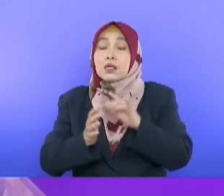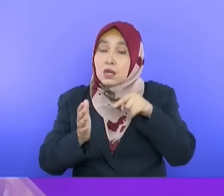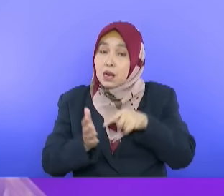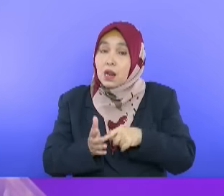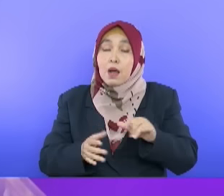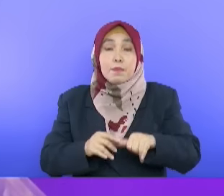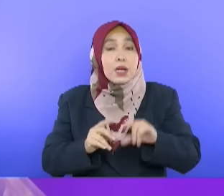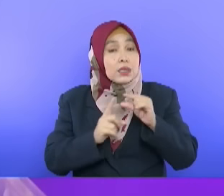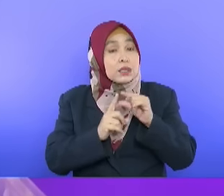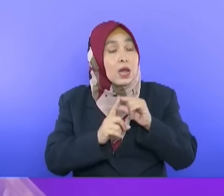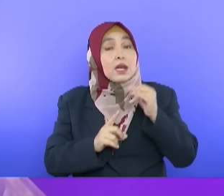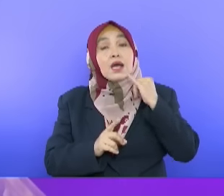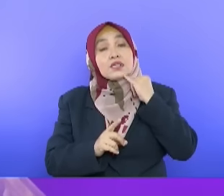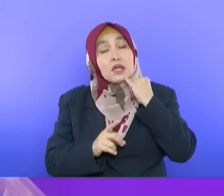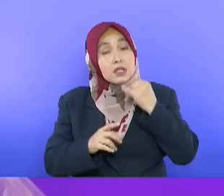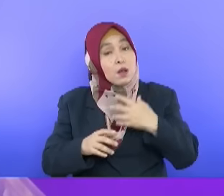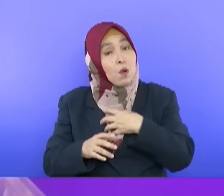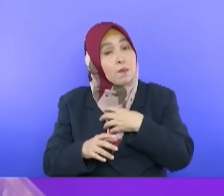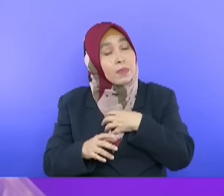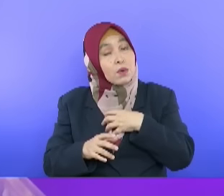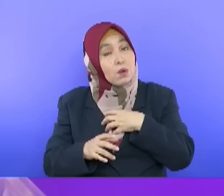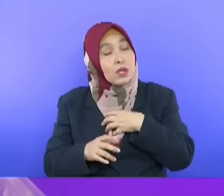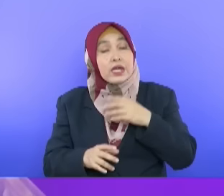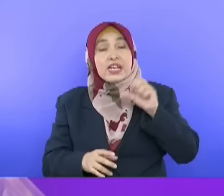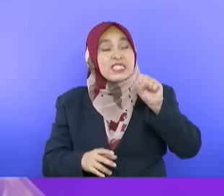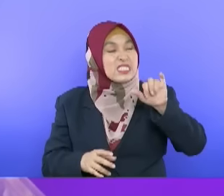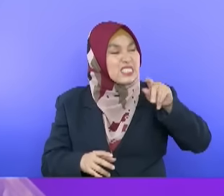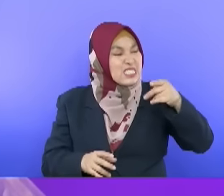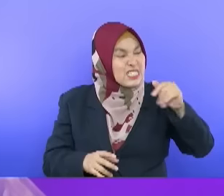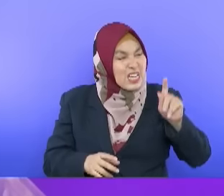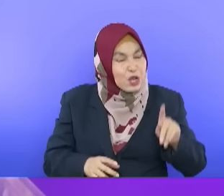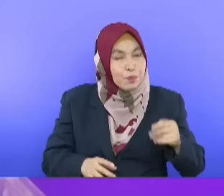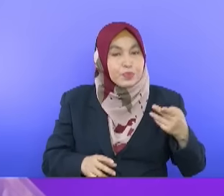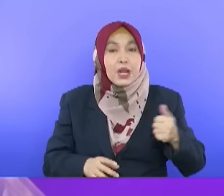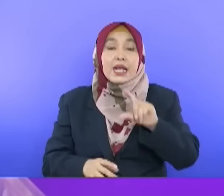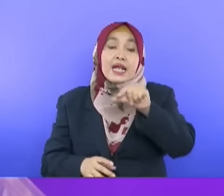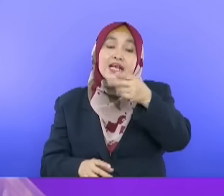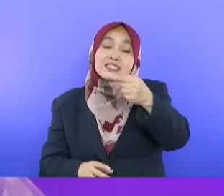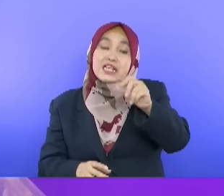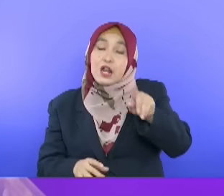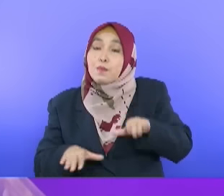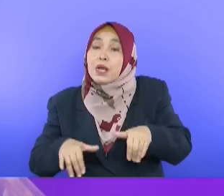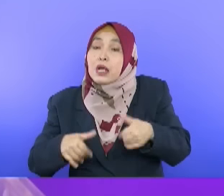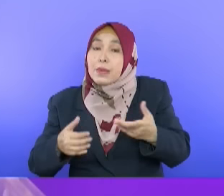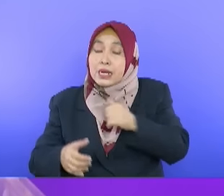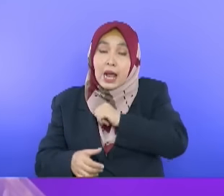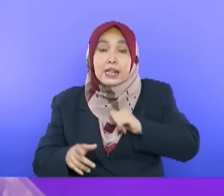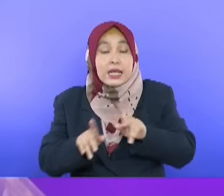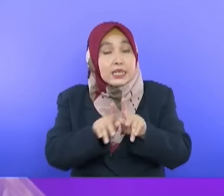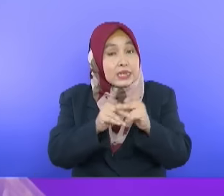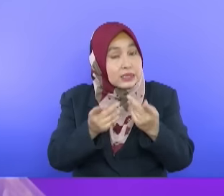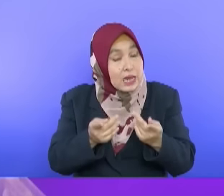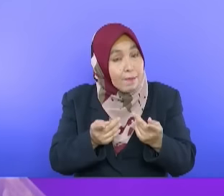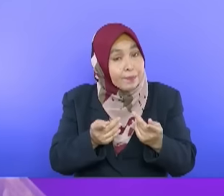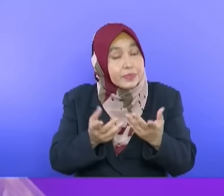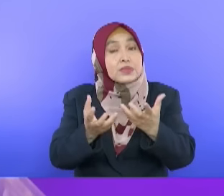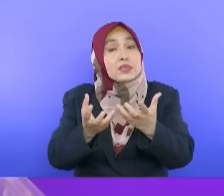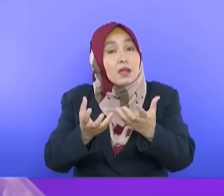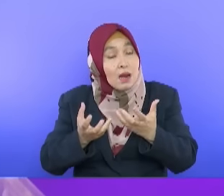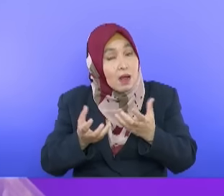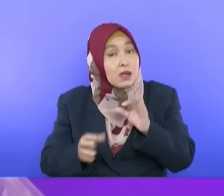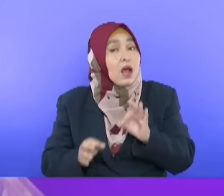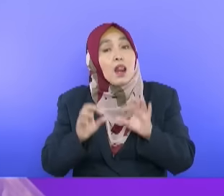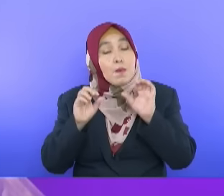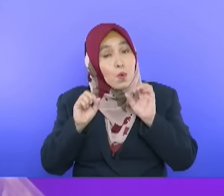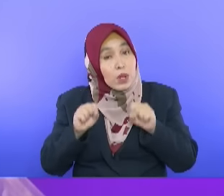perkataan hasad yang di komentar oleh Syekh Muhammad Al Ghazali ya berkaitan dengan bagaimana ahlil kitab dia inginkan Kalau